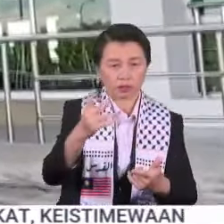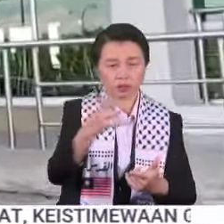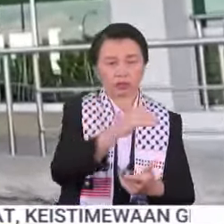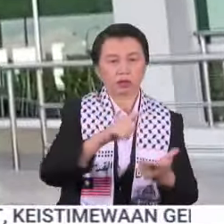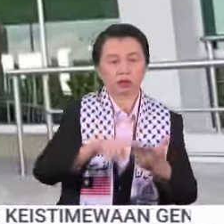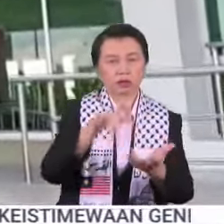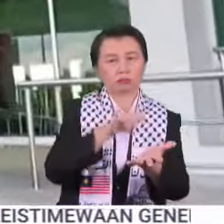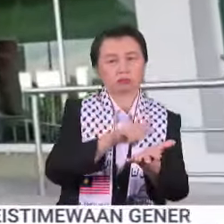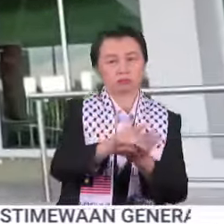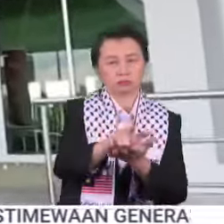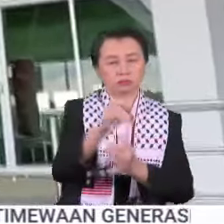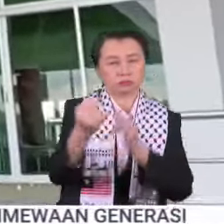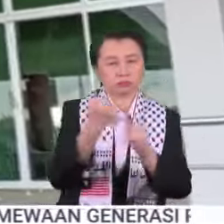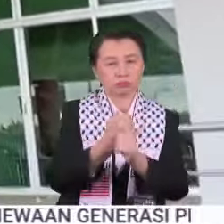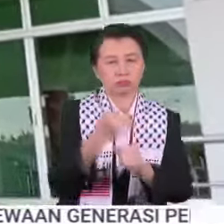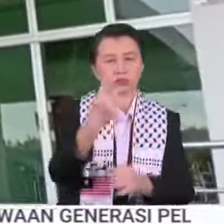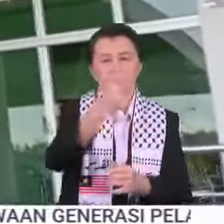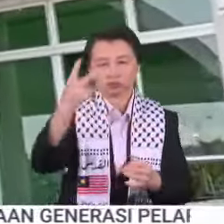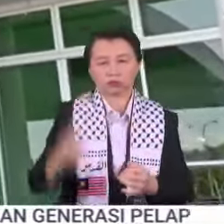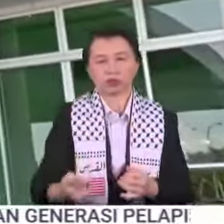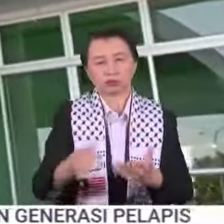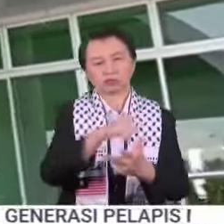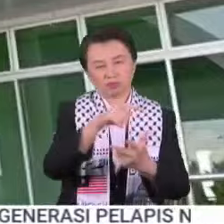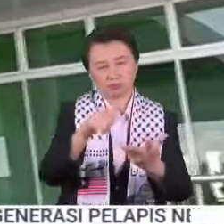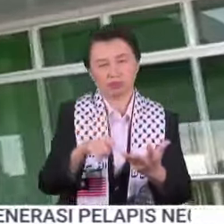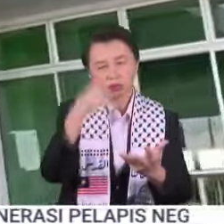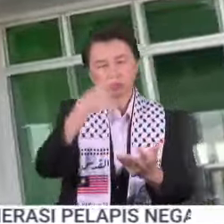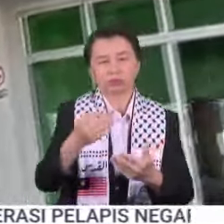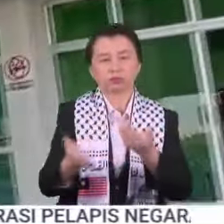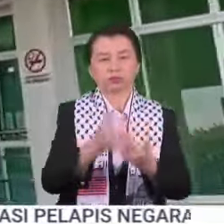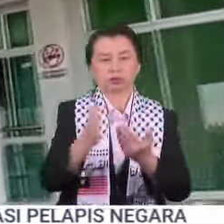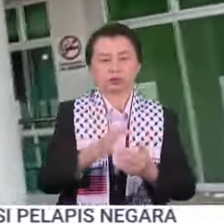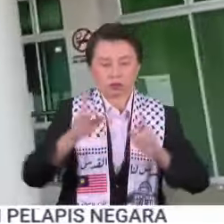dan lapangan terbang antarabangsa Kuching. Ia untuk